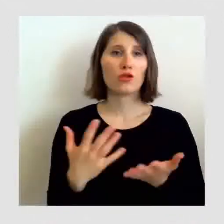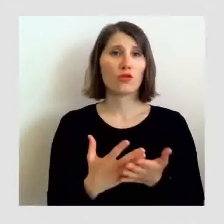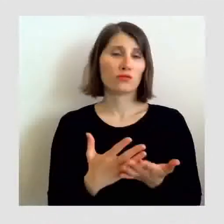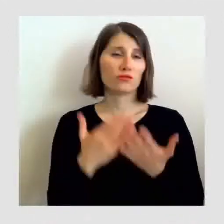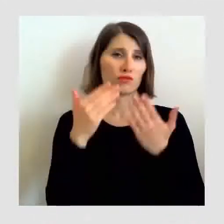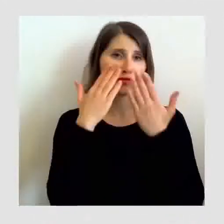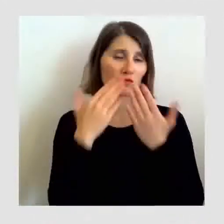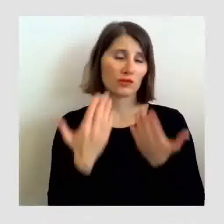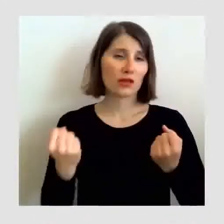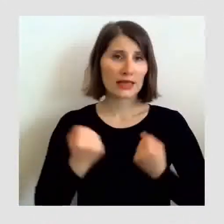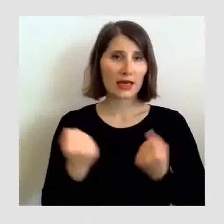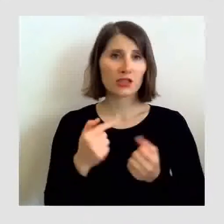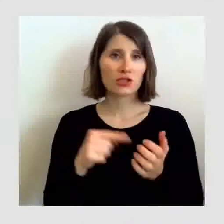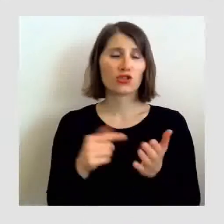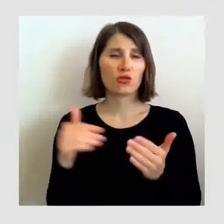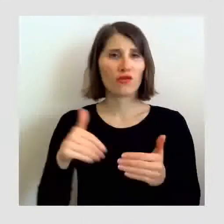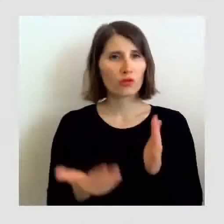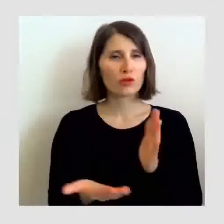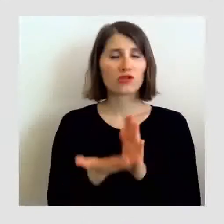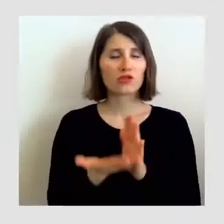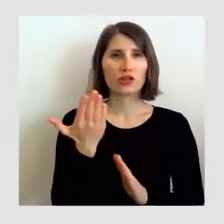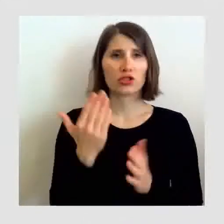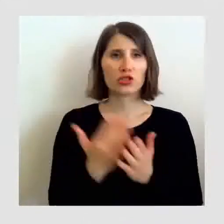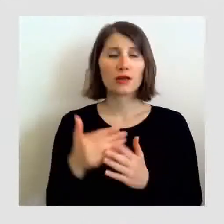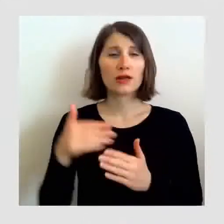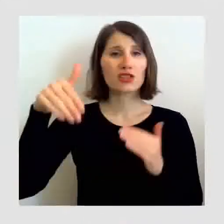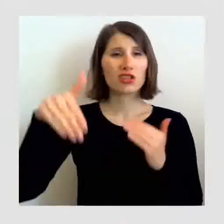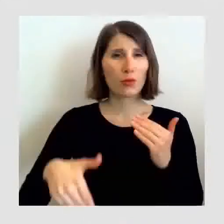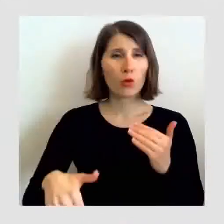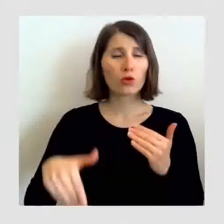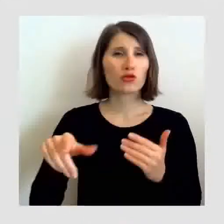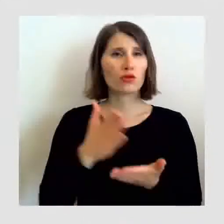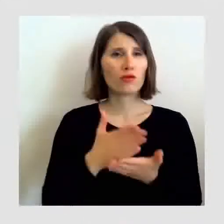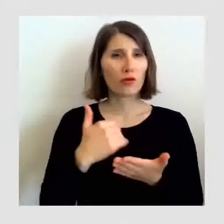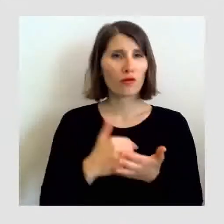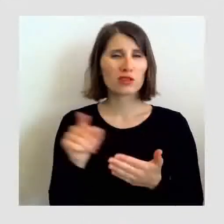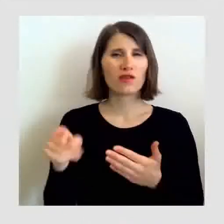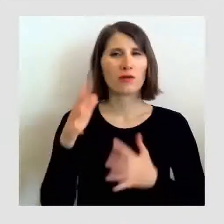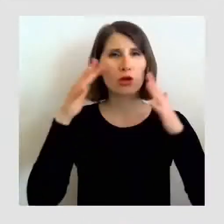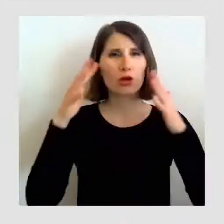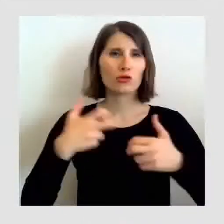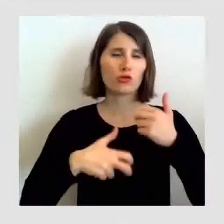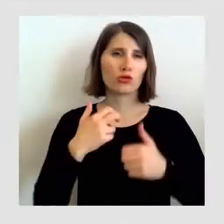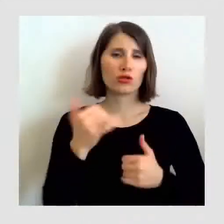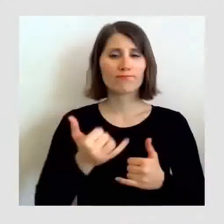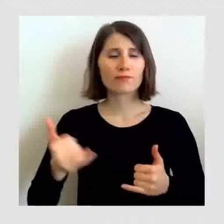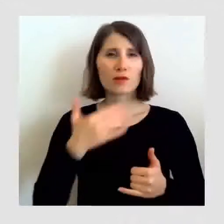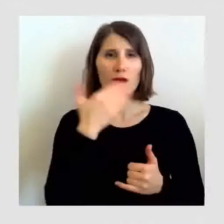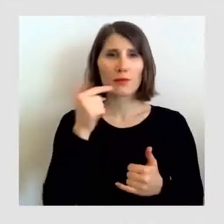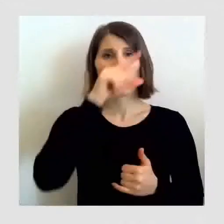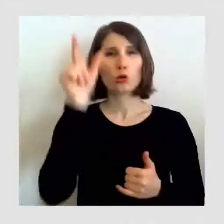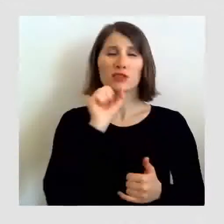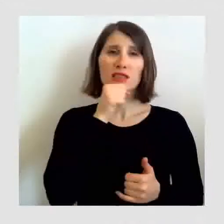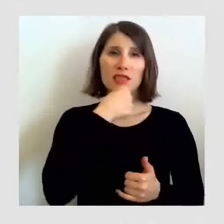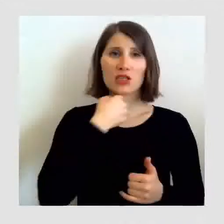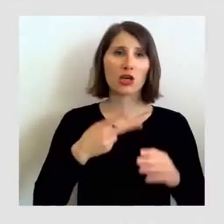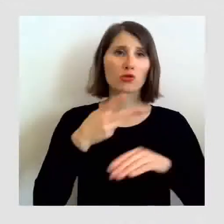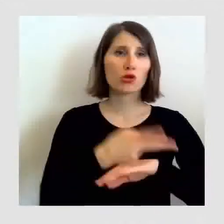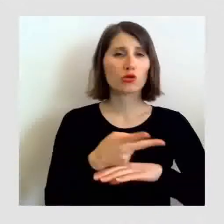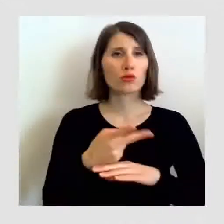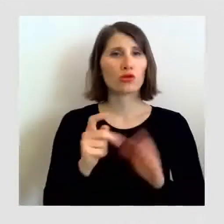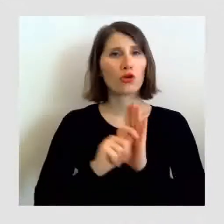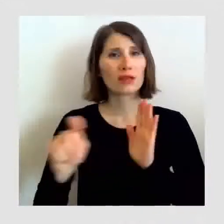być zdecydowanie wyższa. Subregiony na południu województwa zmagają się z dużymi problemami, czy depopulacji, starzenia się województwa, dostępności